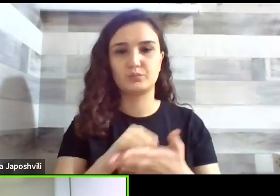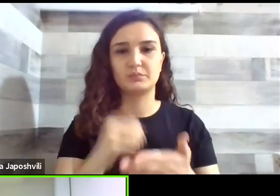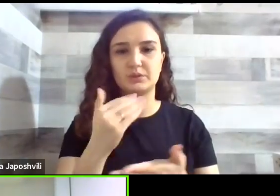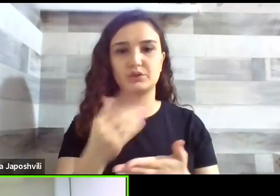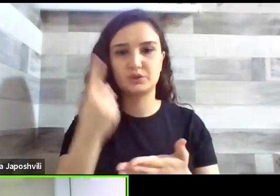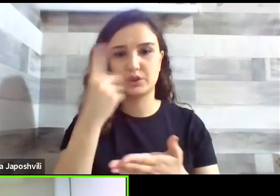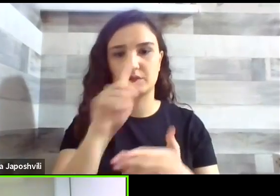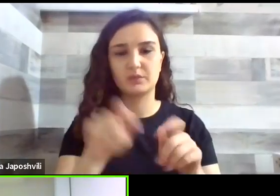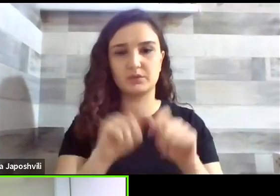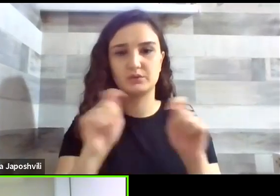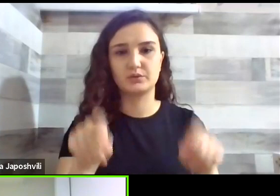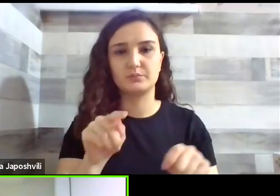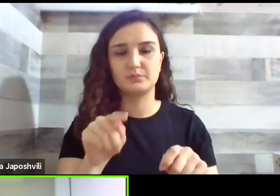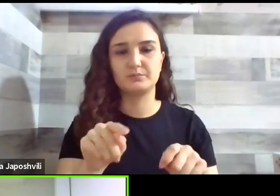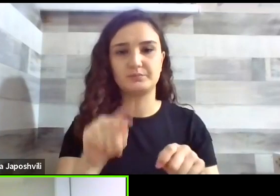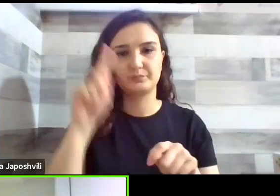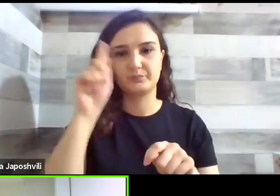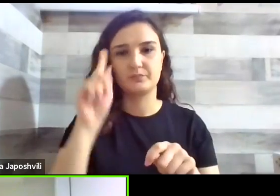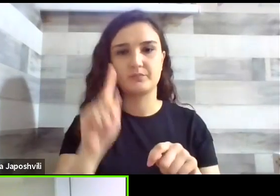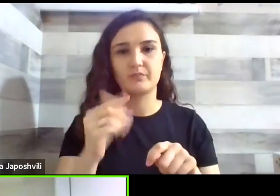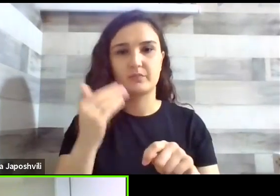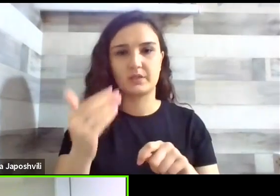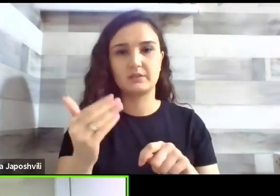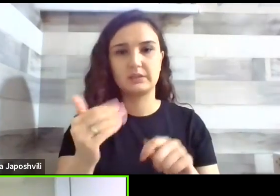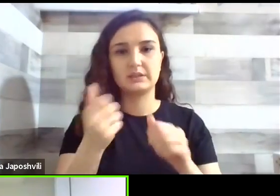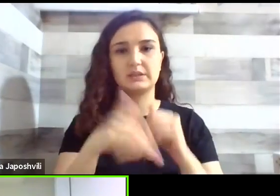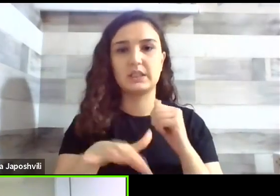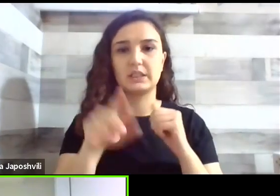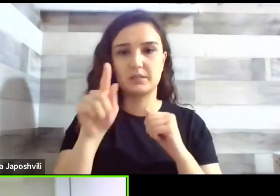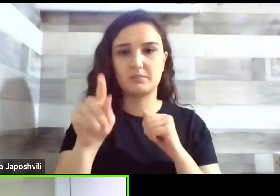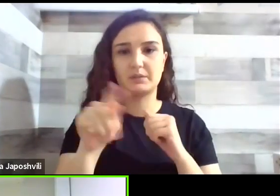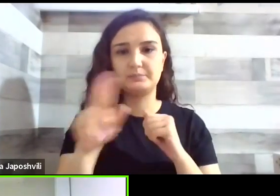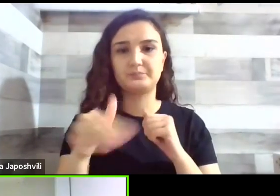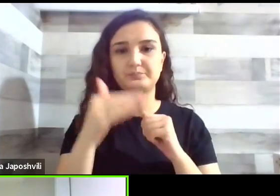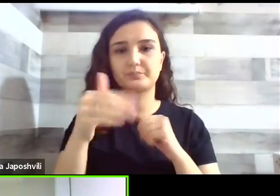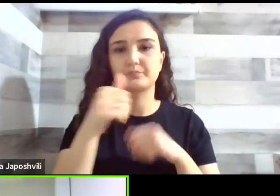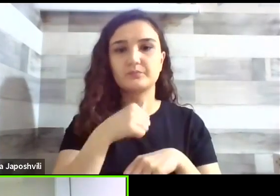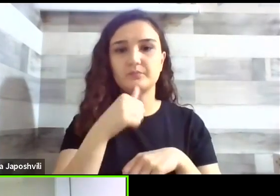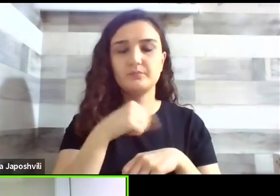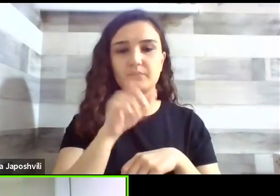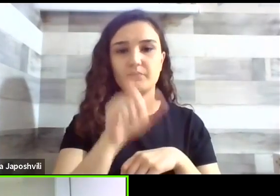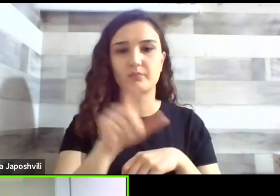შექმნაში ისრაელის საპირო ცენტრმა, მისმა ექსპერტებმა,